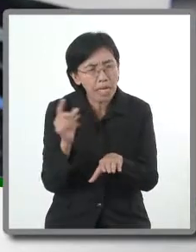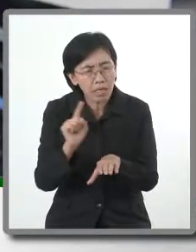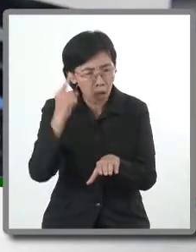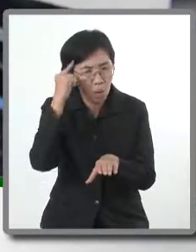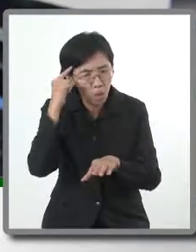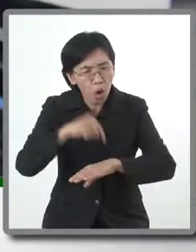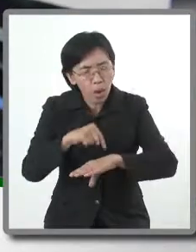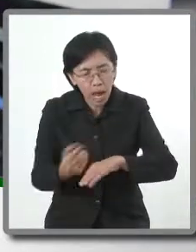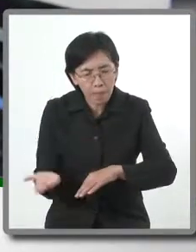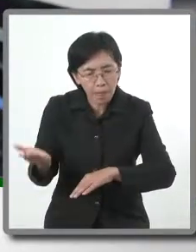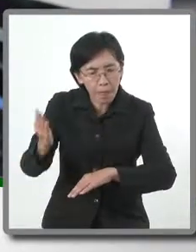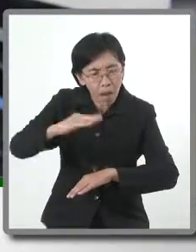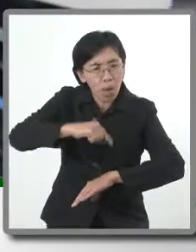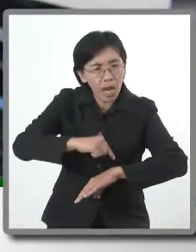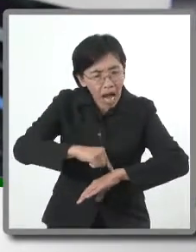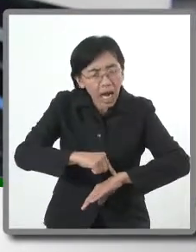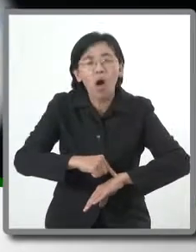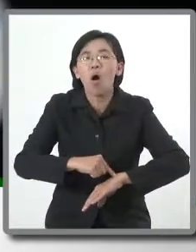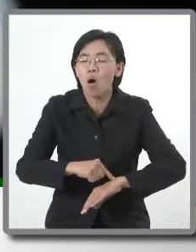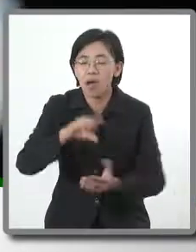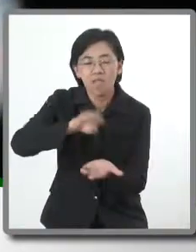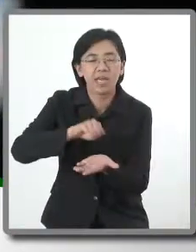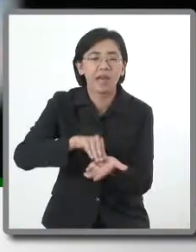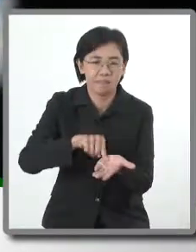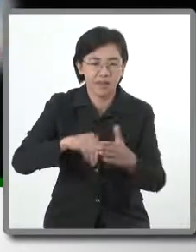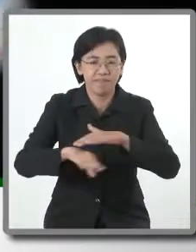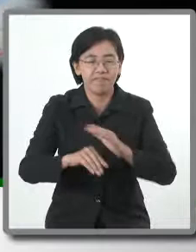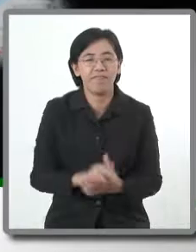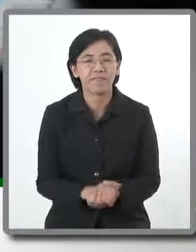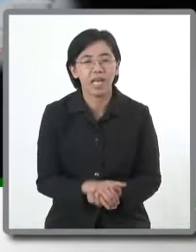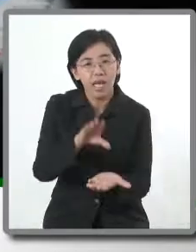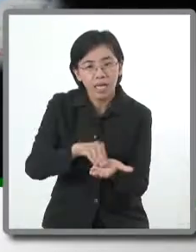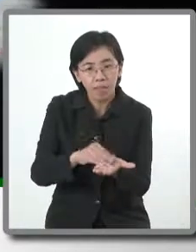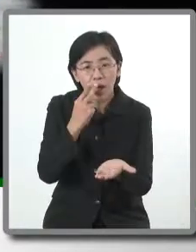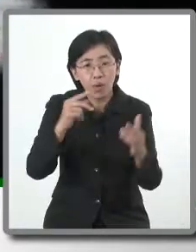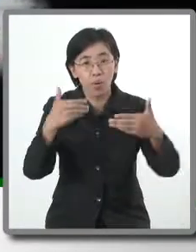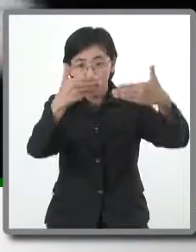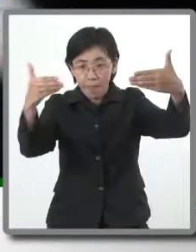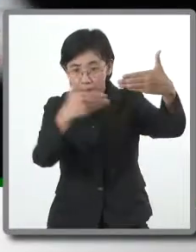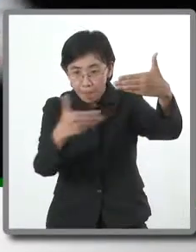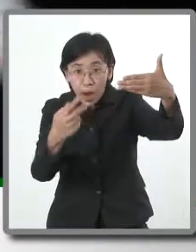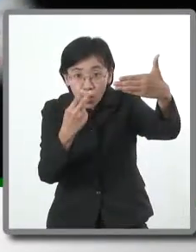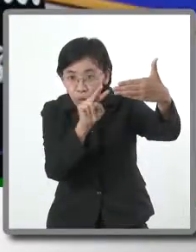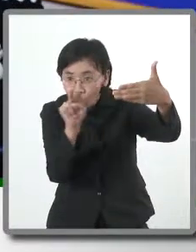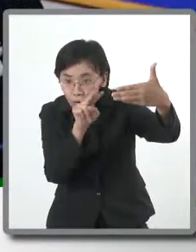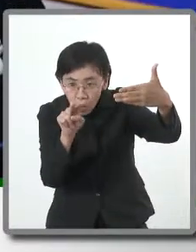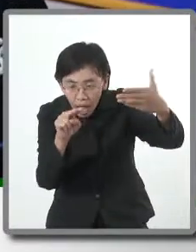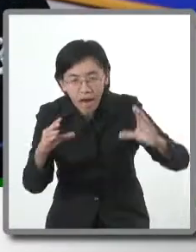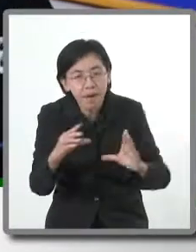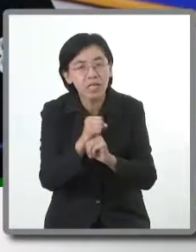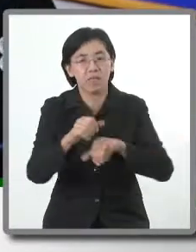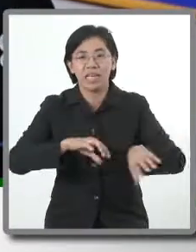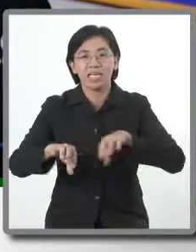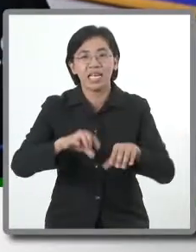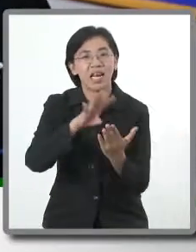เวลาไหนบ้างข้อมูลเหล่านี ้ก็จะส่งมา ก็เราสามารถดูได้แล้วก็ข้อมูลพวกนี้เอามาจัดว